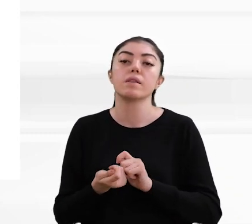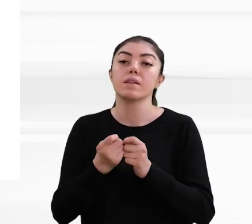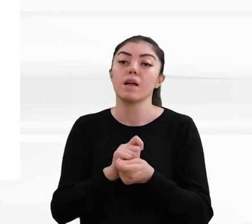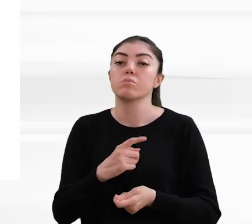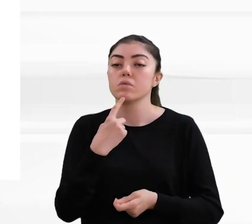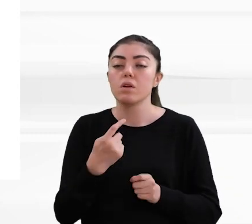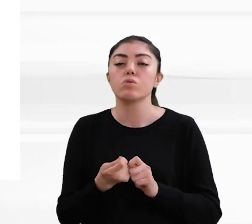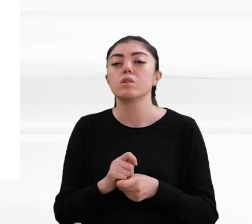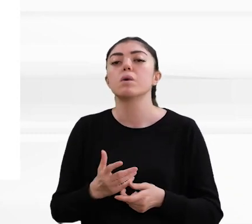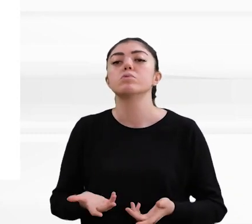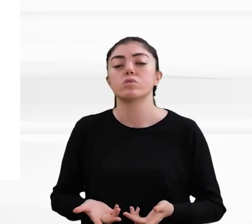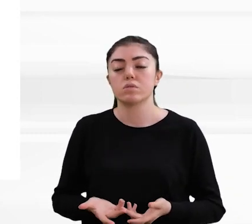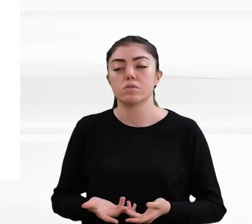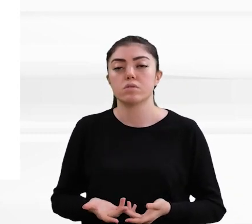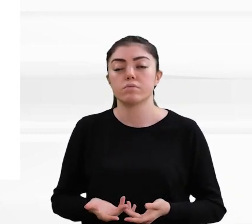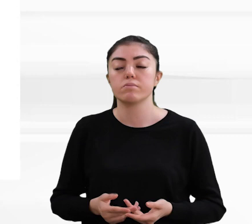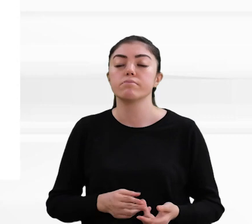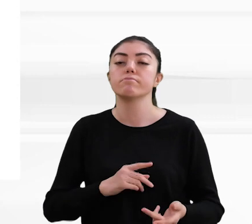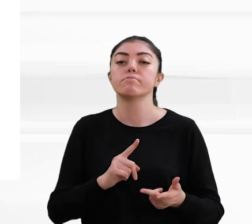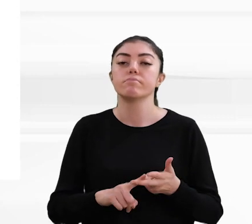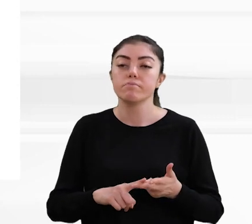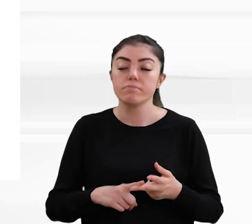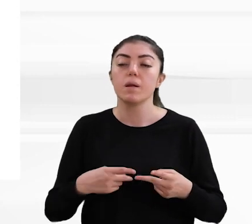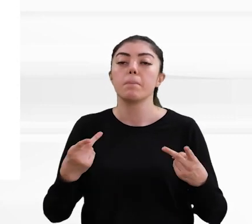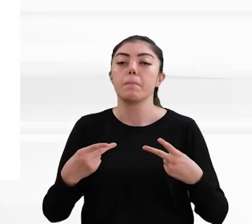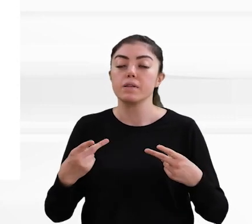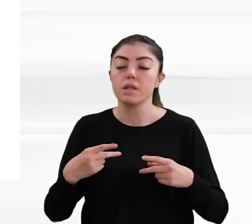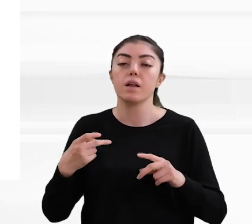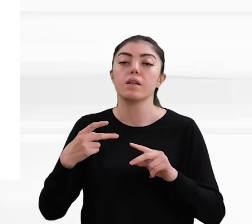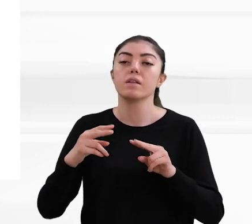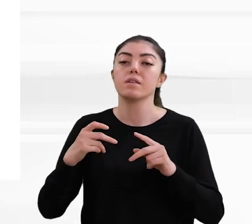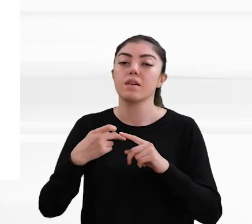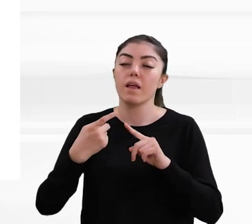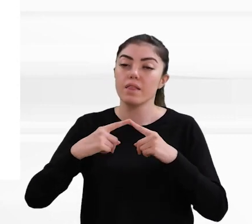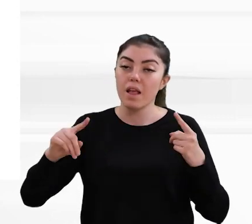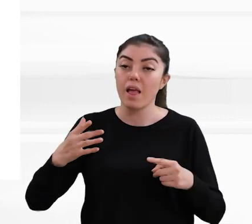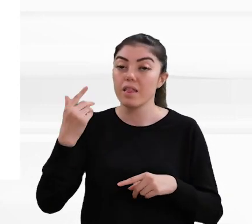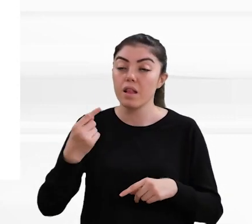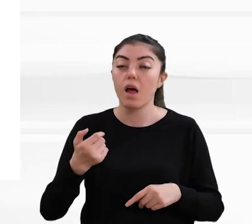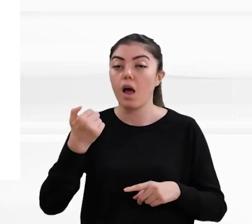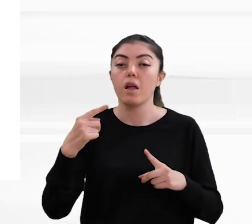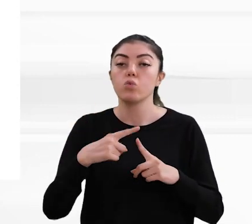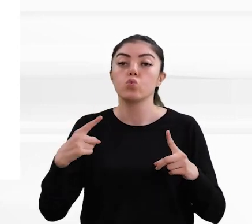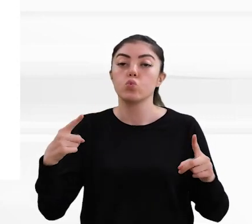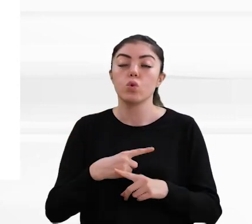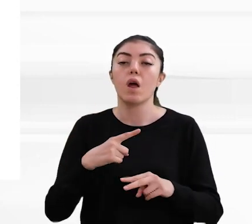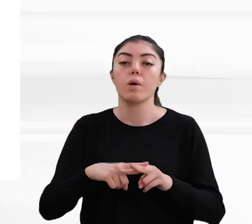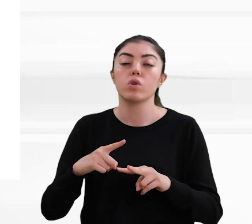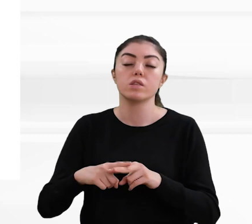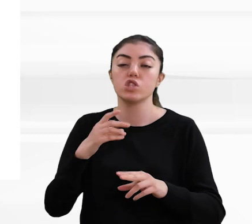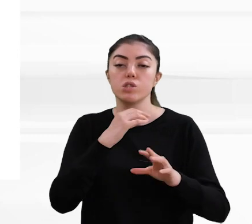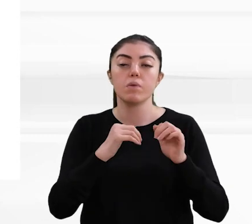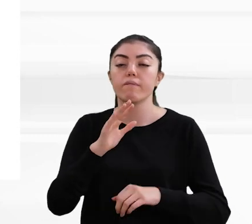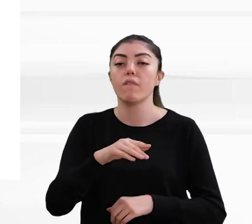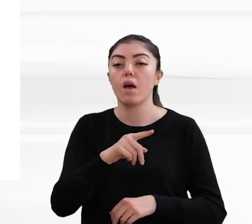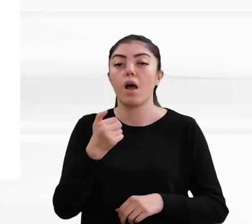dönüşmüştür düşmemiştir 13 mesajcı RNA nın bu bölümünde 16 çeşit aminoasit şifre